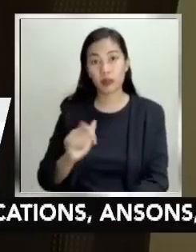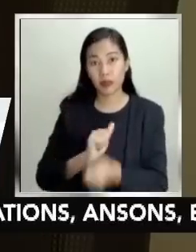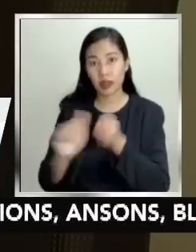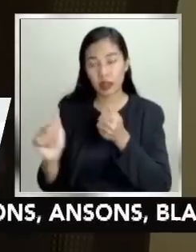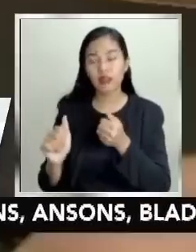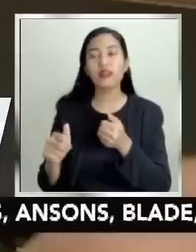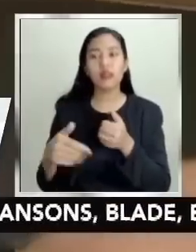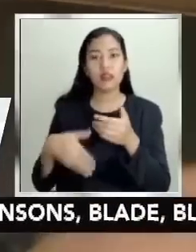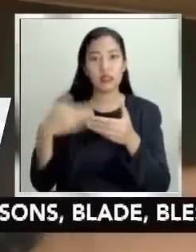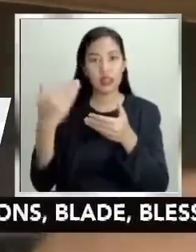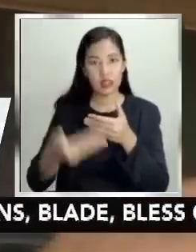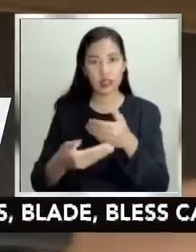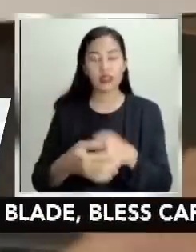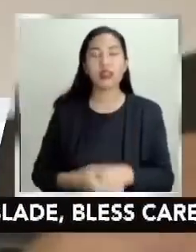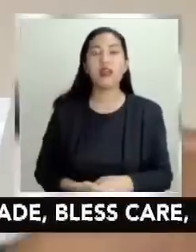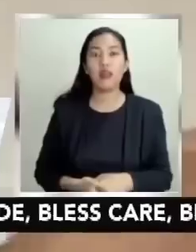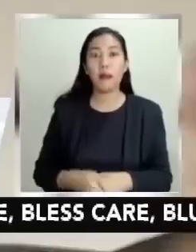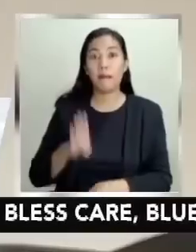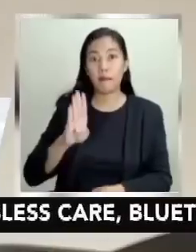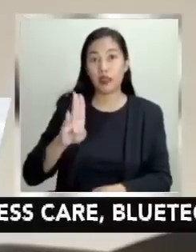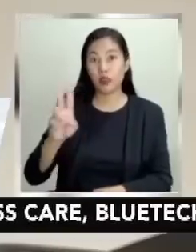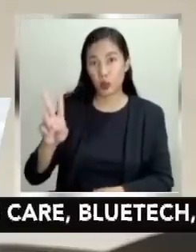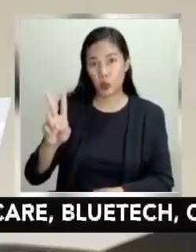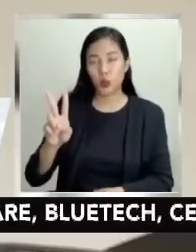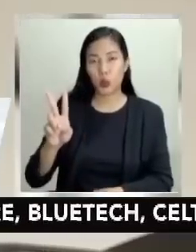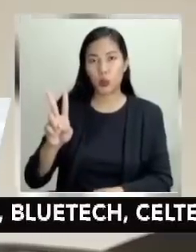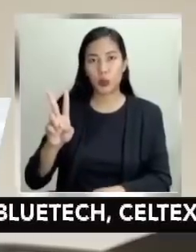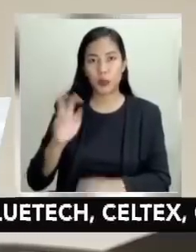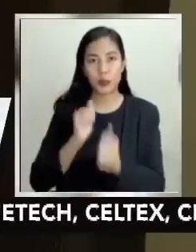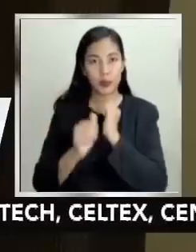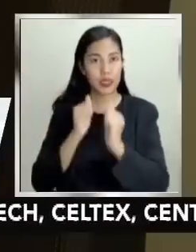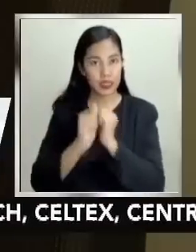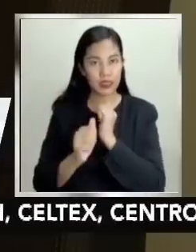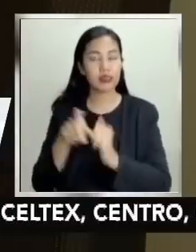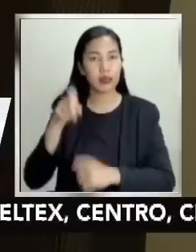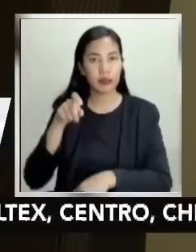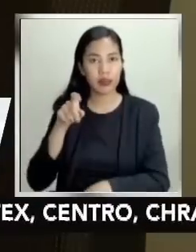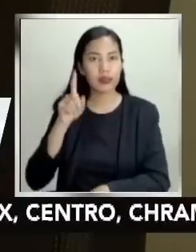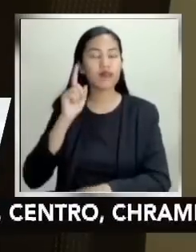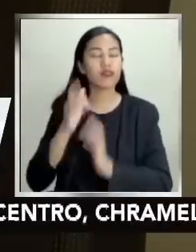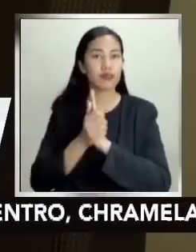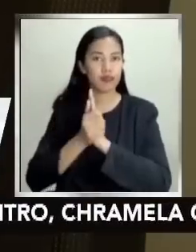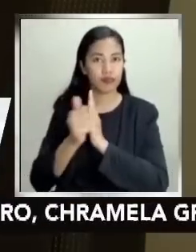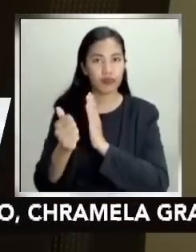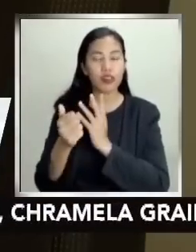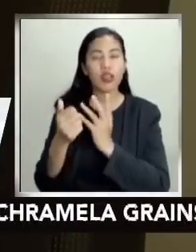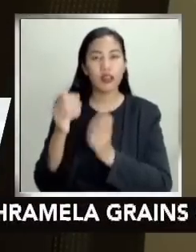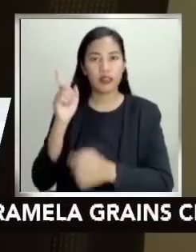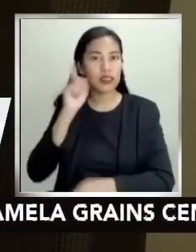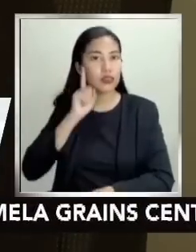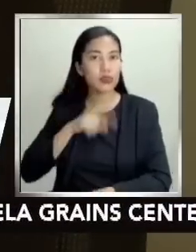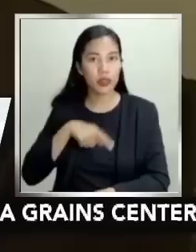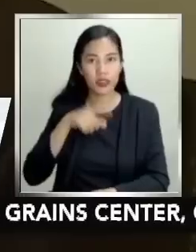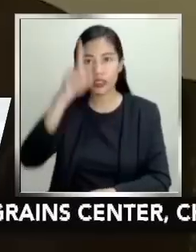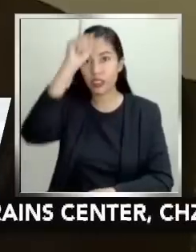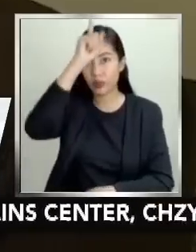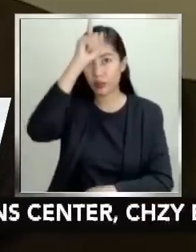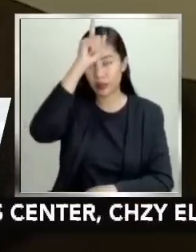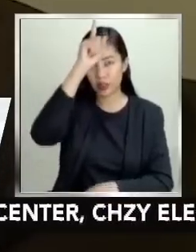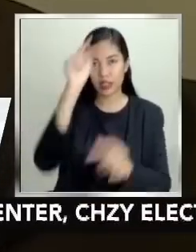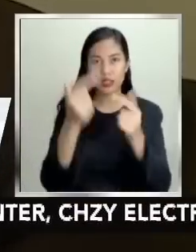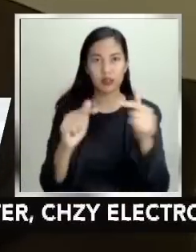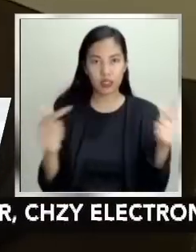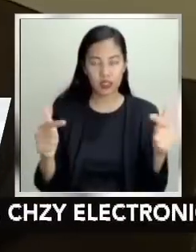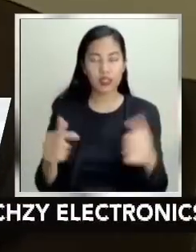B2 German language proficiency. Paantayin lang yung announcement mula sa department. All in